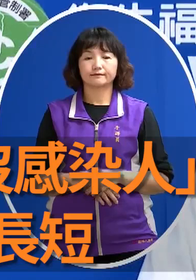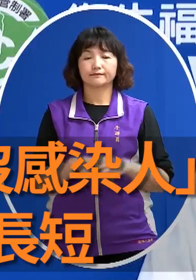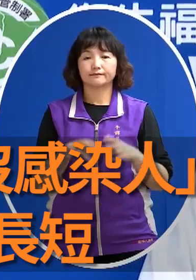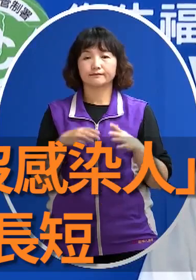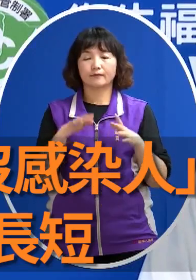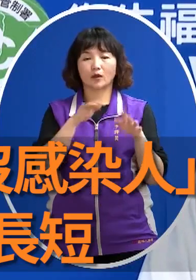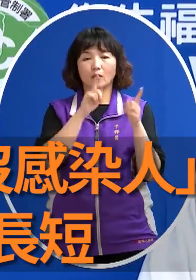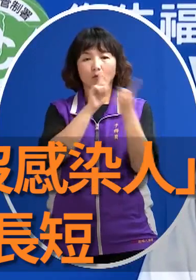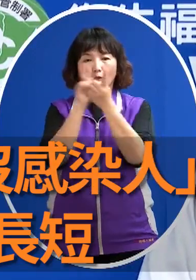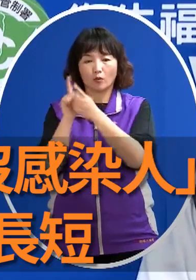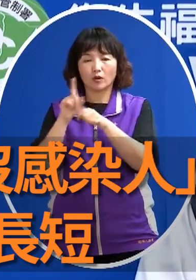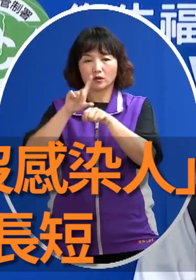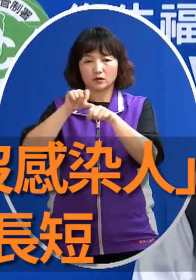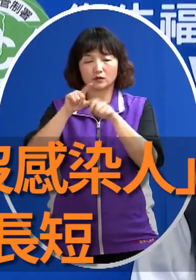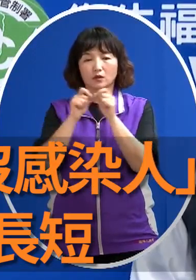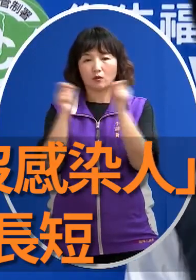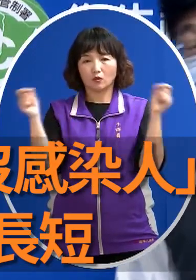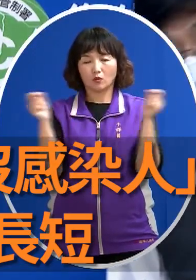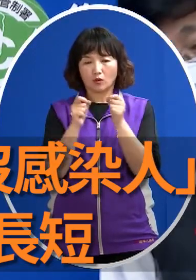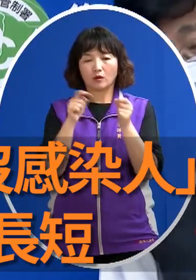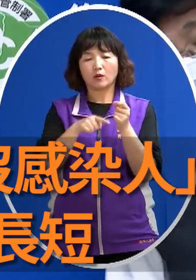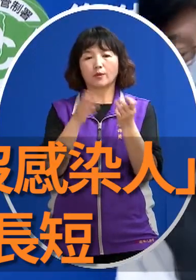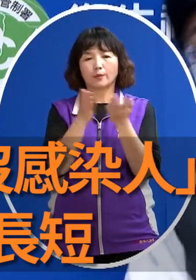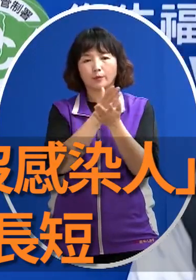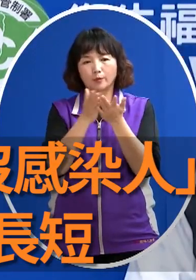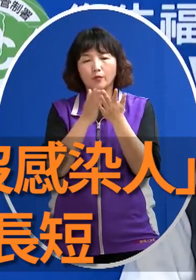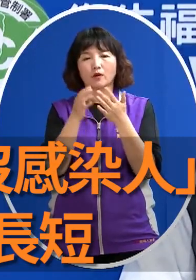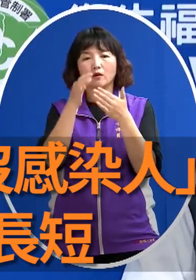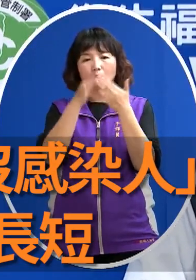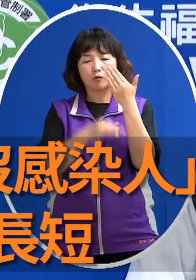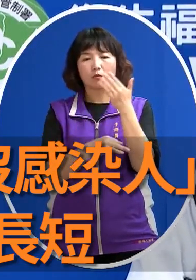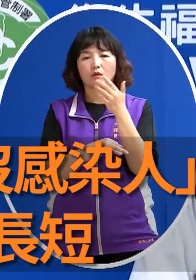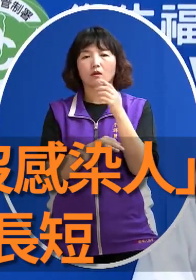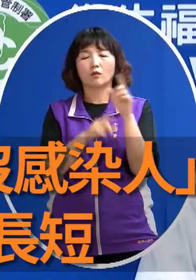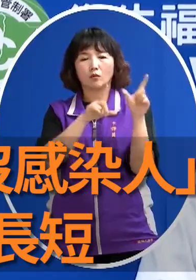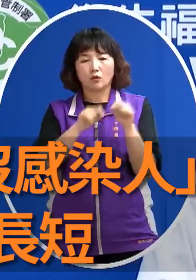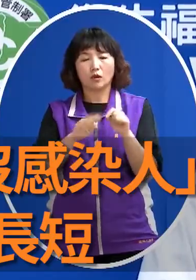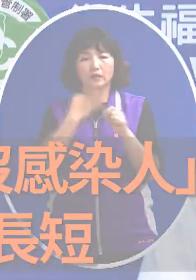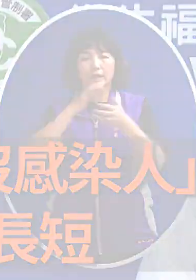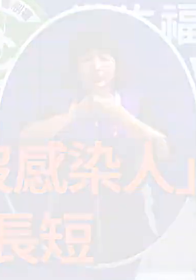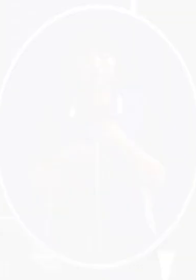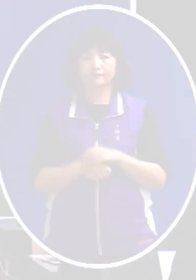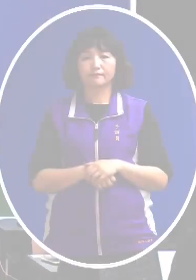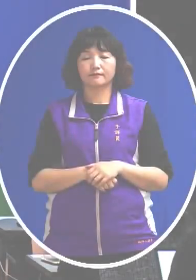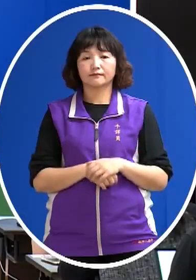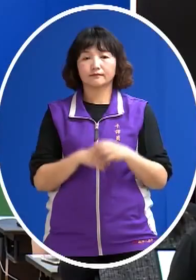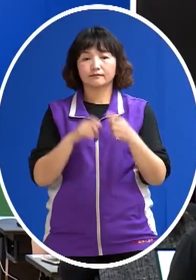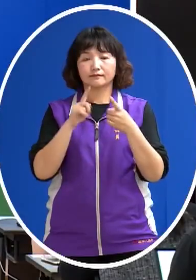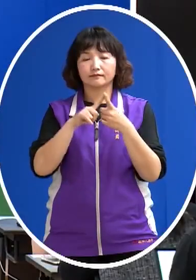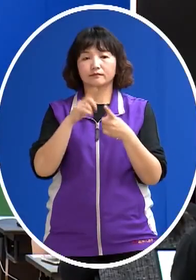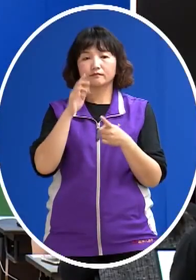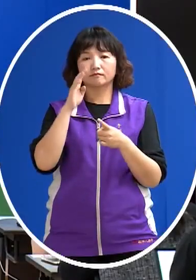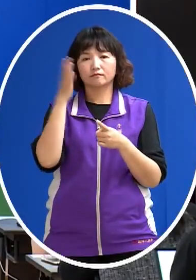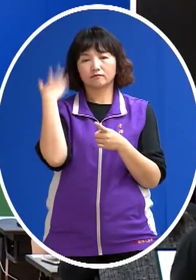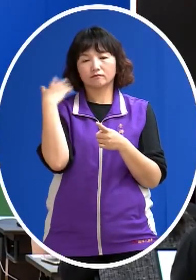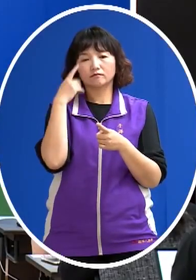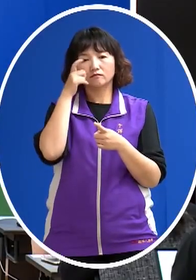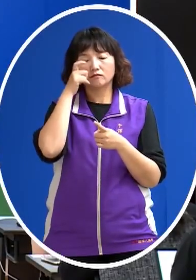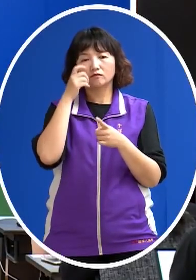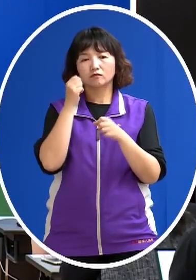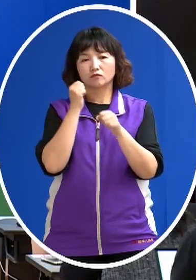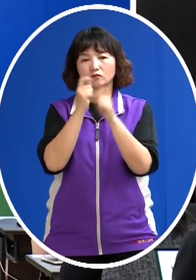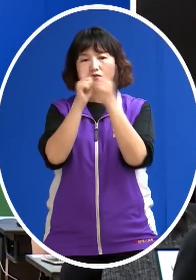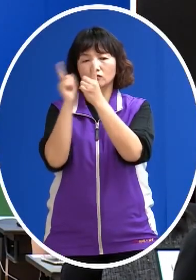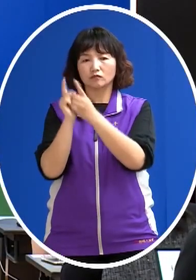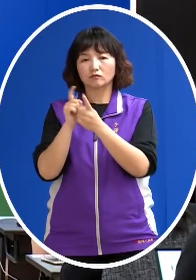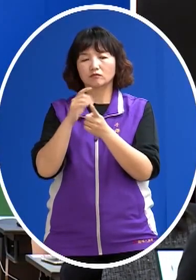就是说接触的时间长短，这是一个判断的根据了，它不是一个绝对值。 观察过去的个案中，有发现可